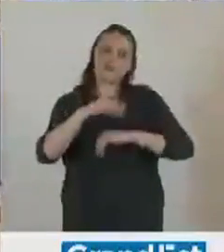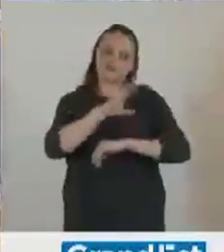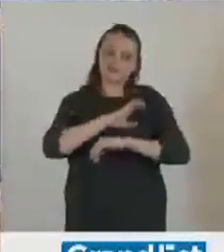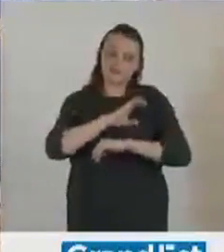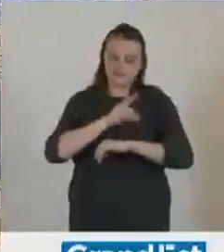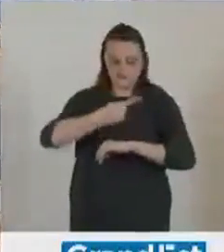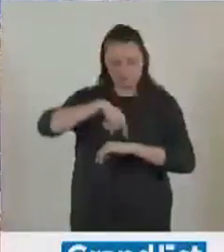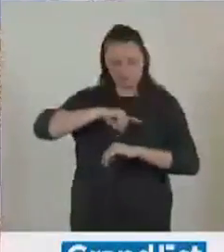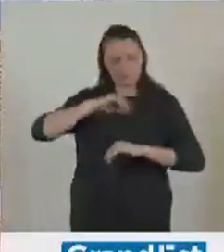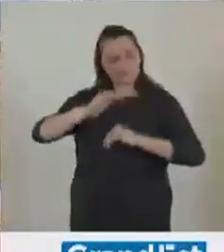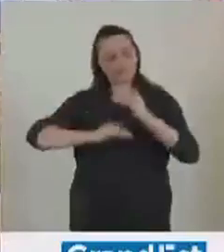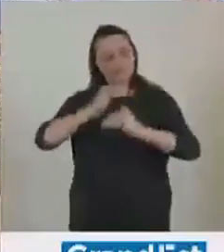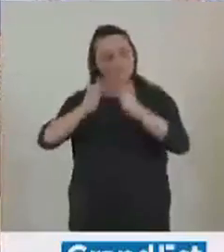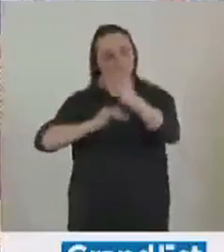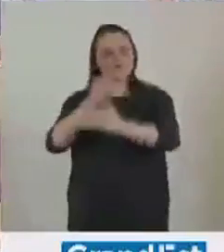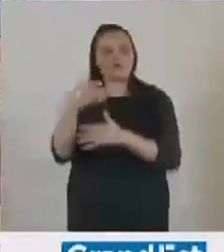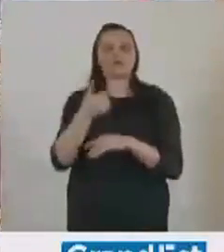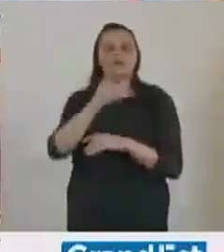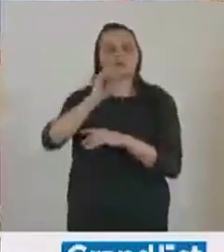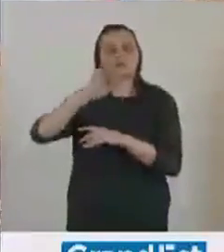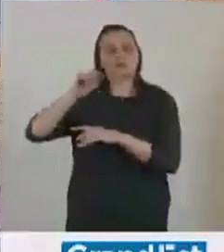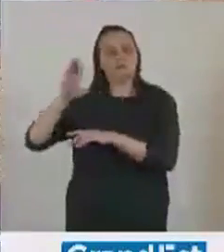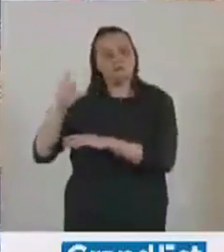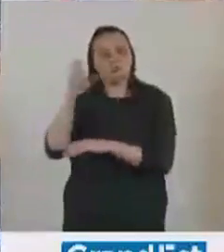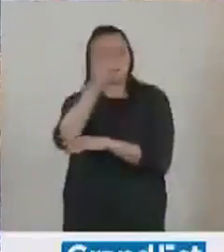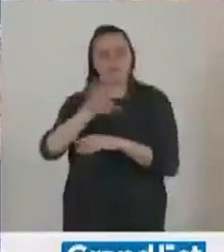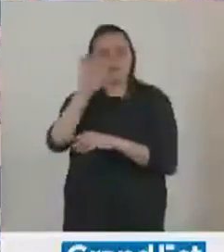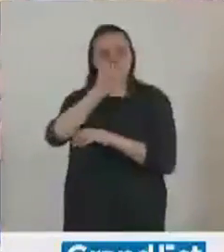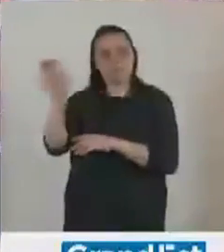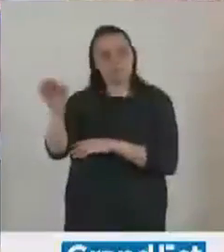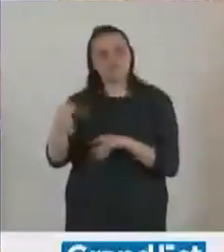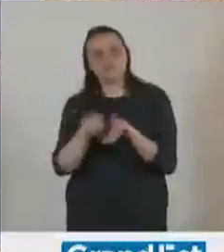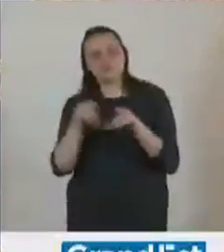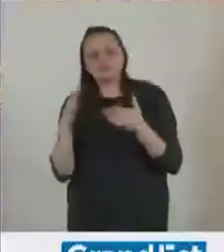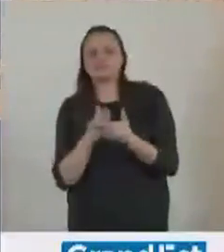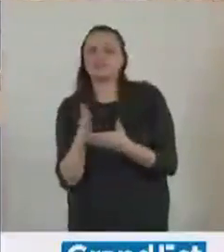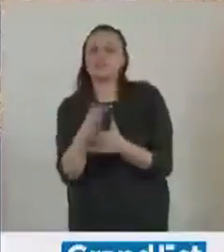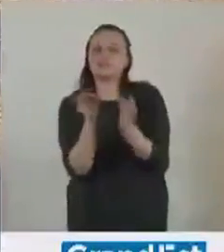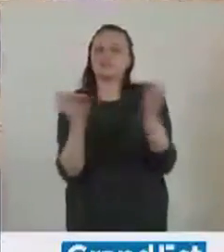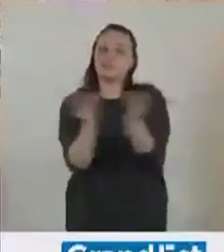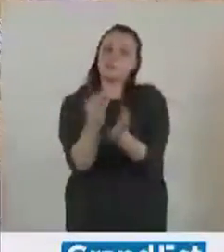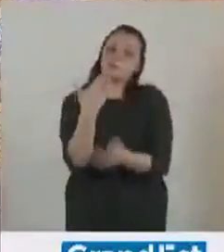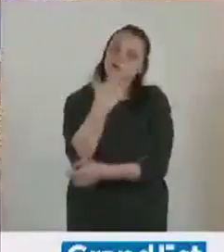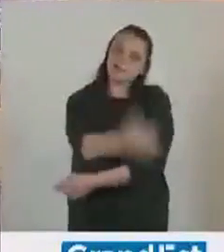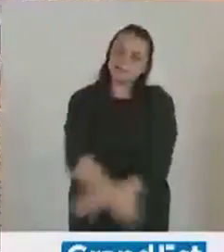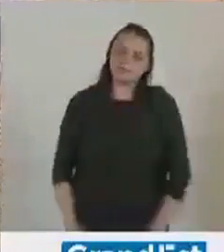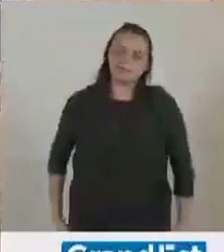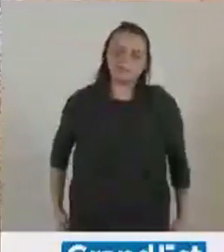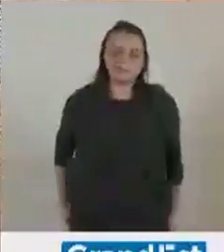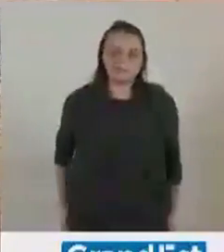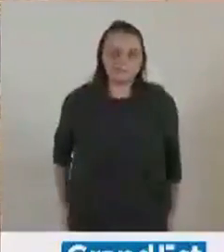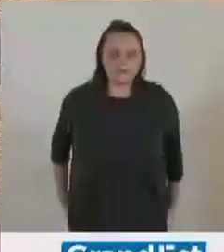numérique du Grand Est et par là même à l'avenir de ces territoires. Je vous remercie. Merci Franck.